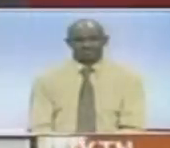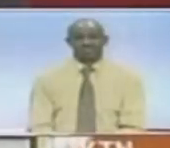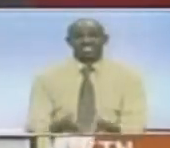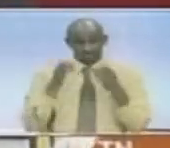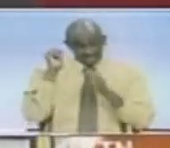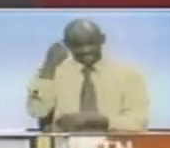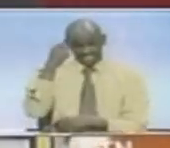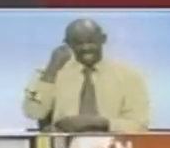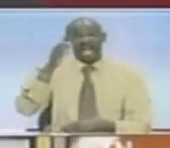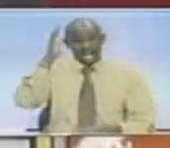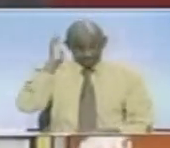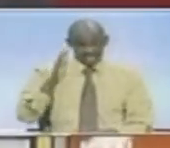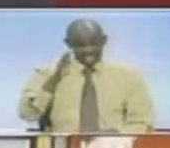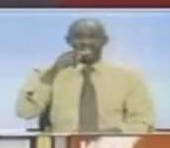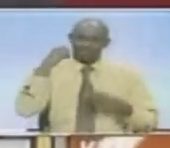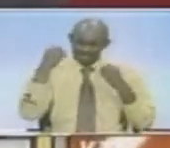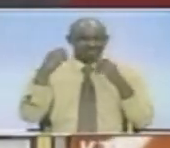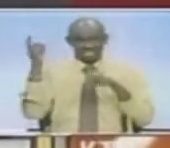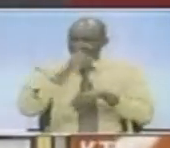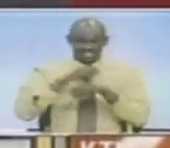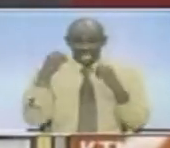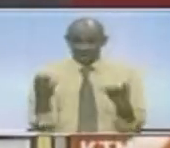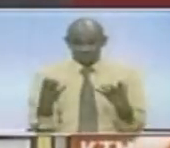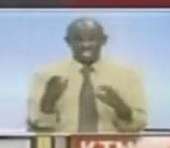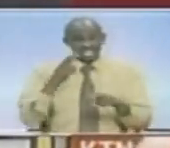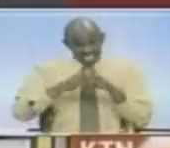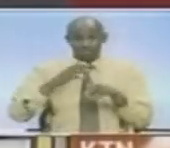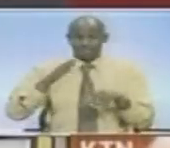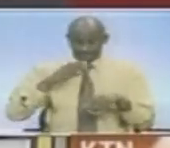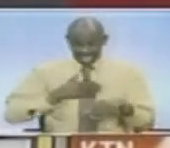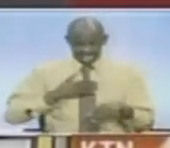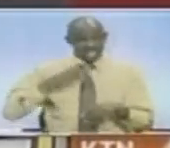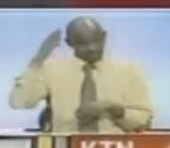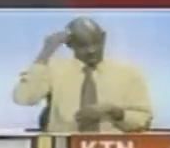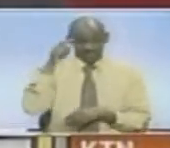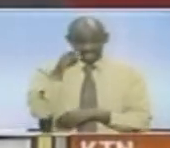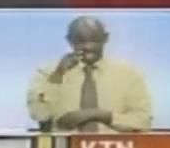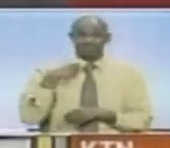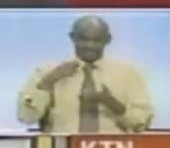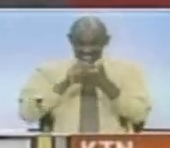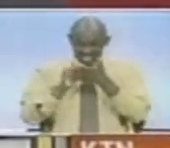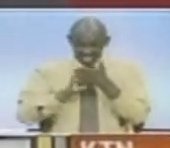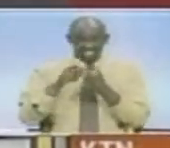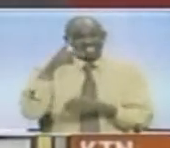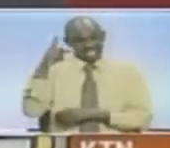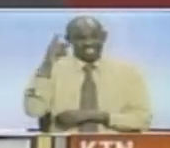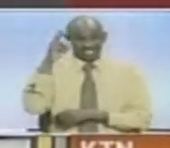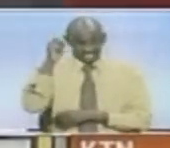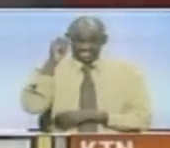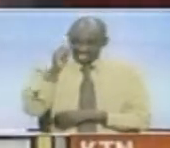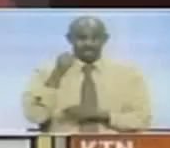Rais, habari ya siku nyingi. Jina langu ni Mohammed Ali, mwandishi wa habari wa runinga ya